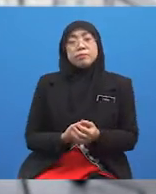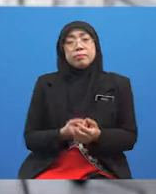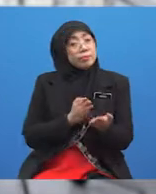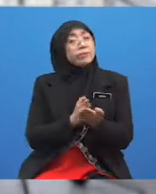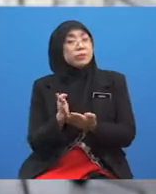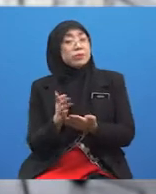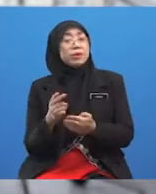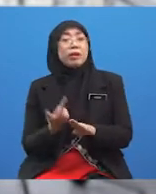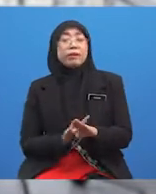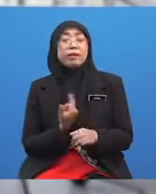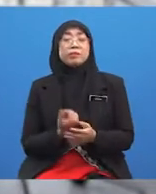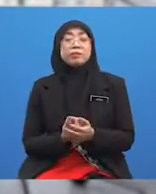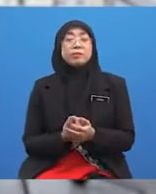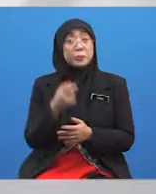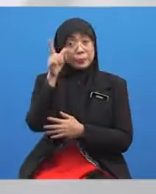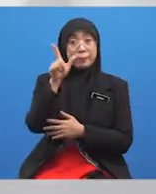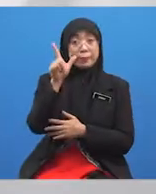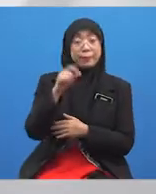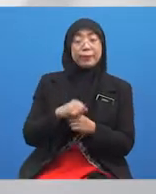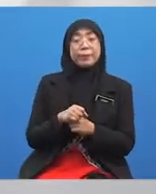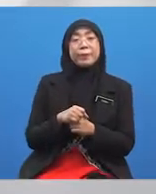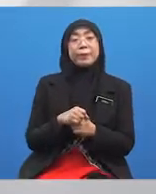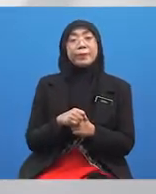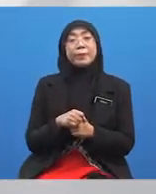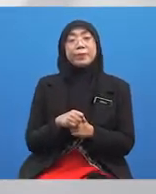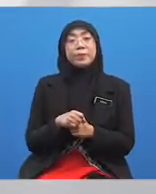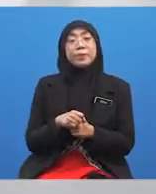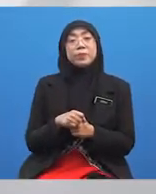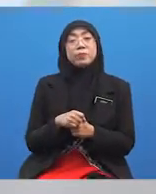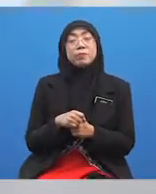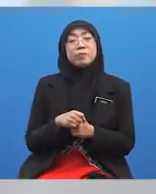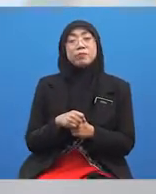teruskan latihan. Lihat paparan skrin ini.